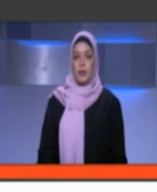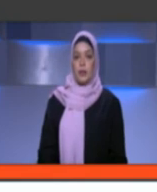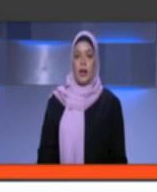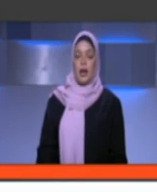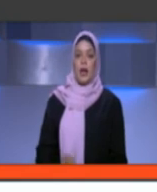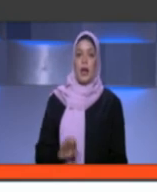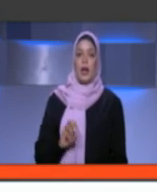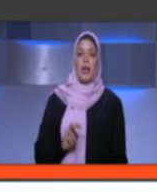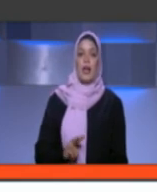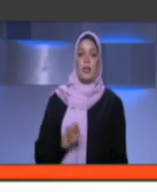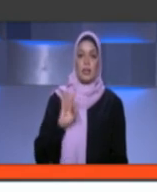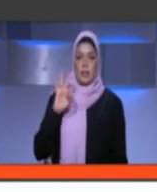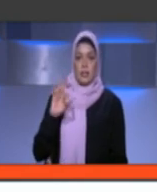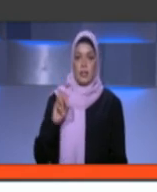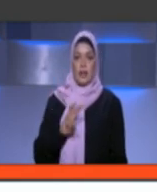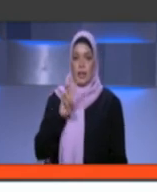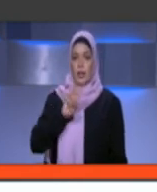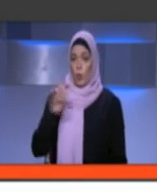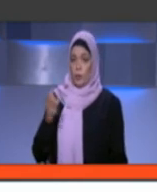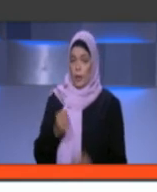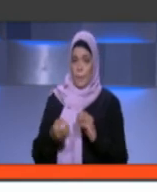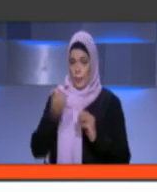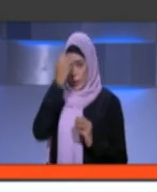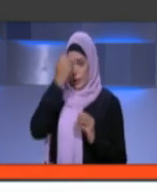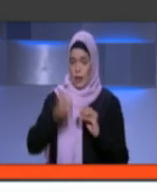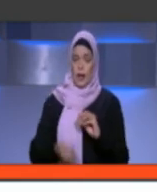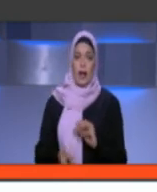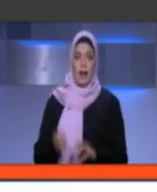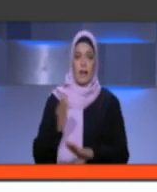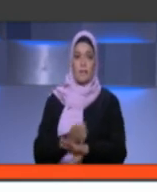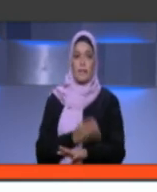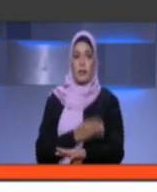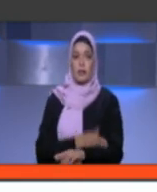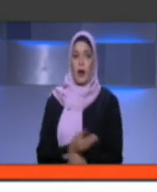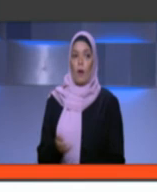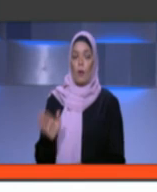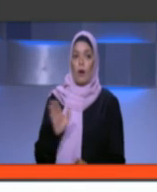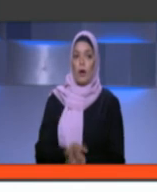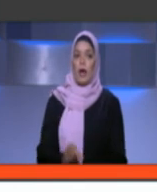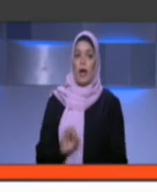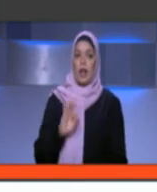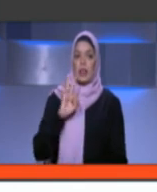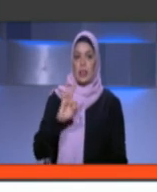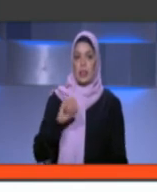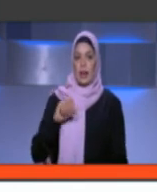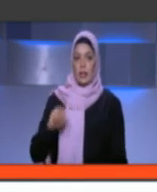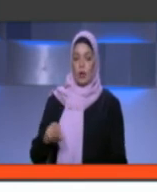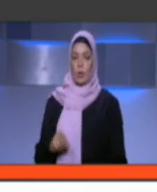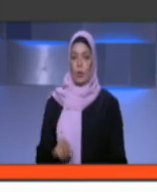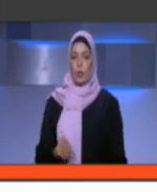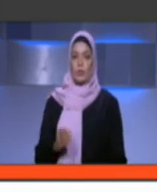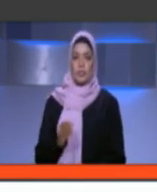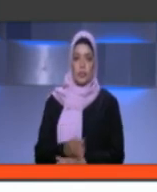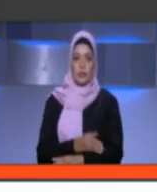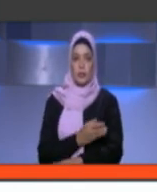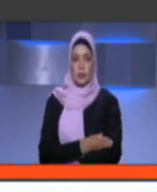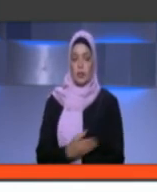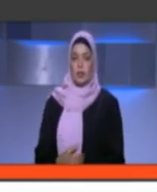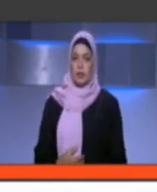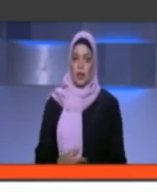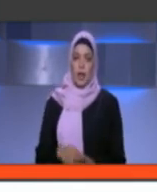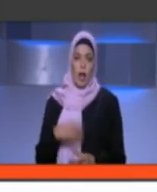173 ألف حالة، وعدد الوفيات تقترب من 3500 حالة.